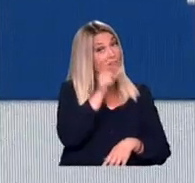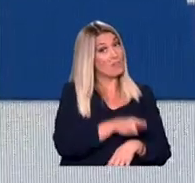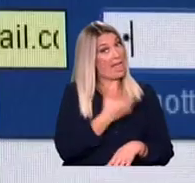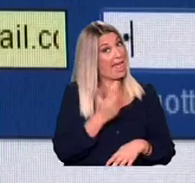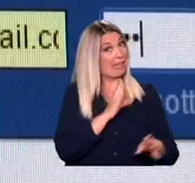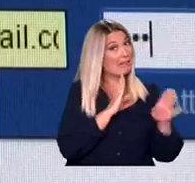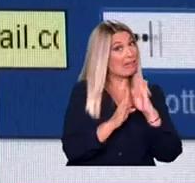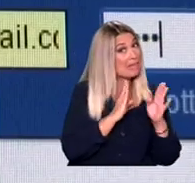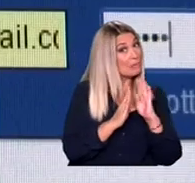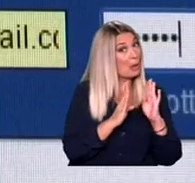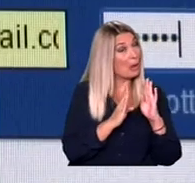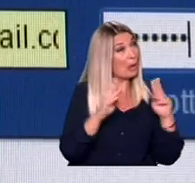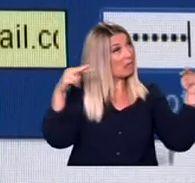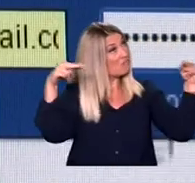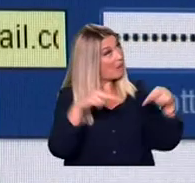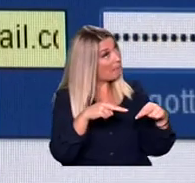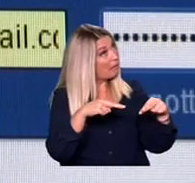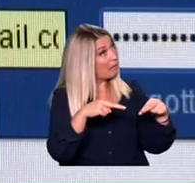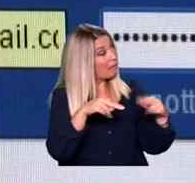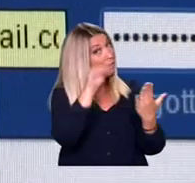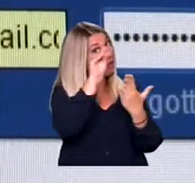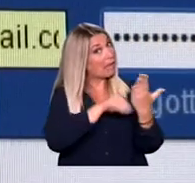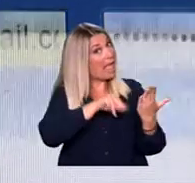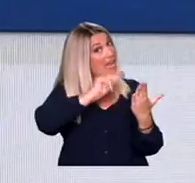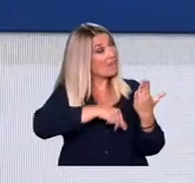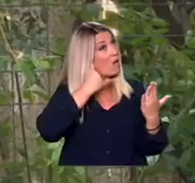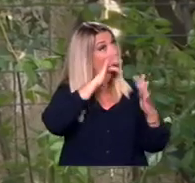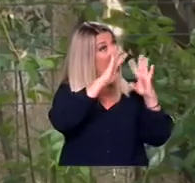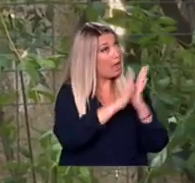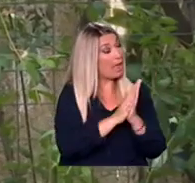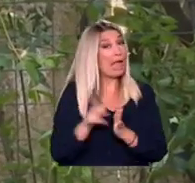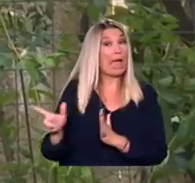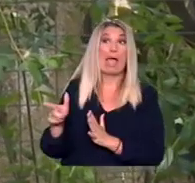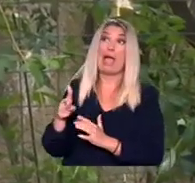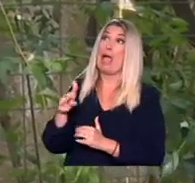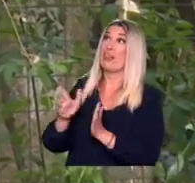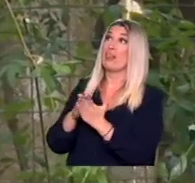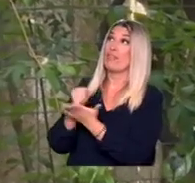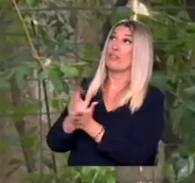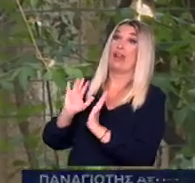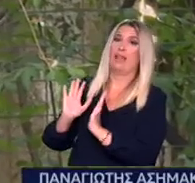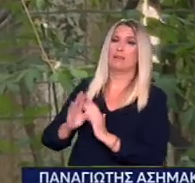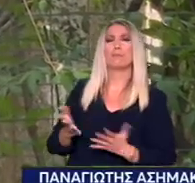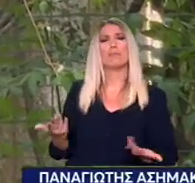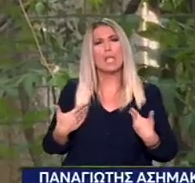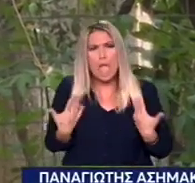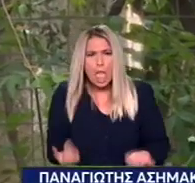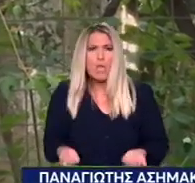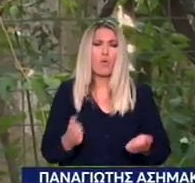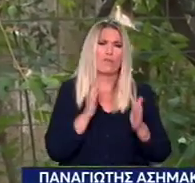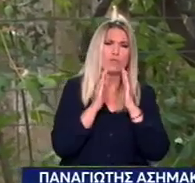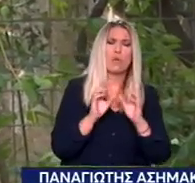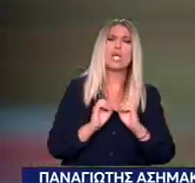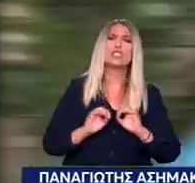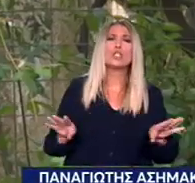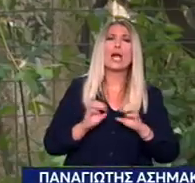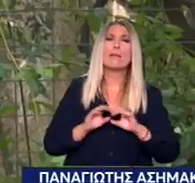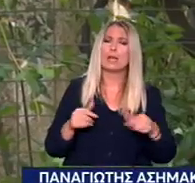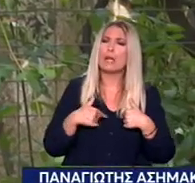Facebook και επομένως έχει μοιραστεί προσωπικά του δεδομένα για να τον φτιάξει. Κι εγώ έχω smartphone, κι εγώ έχω social media, λειτουργώ με τα social